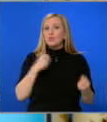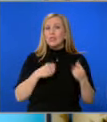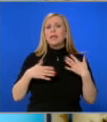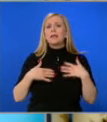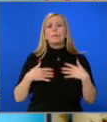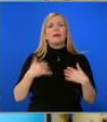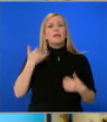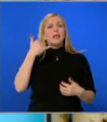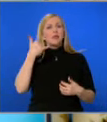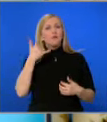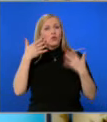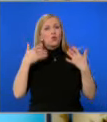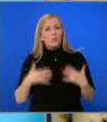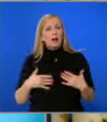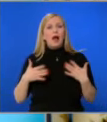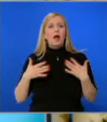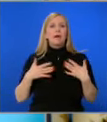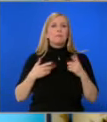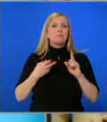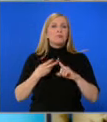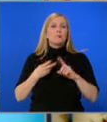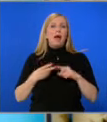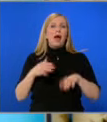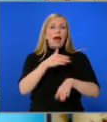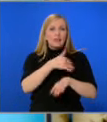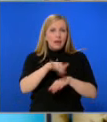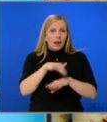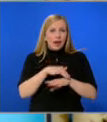номера, има адреси, има